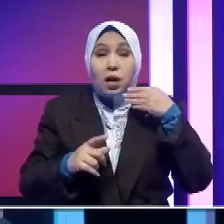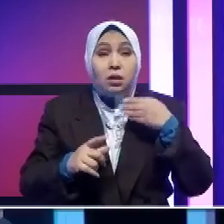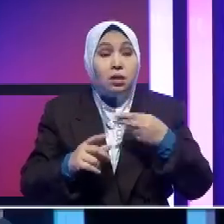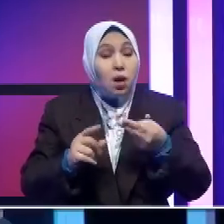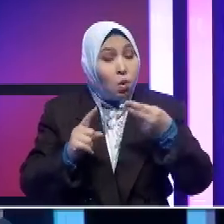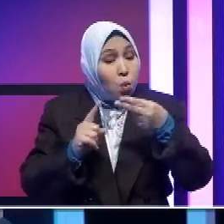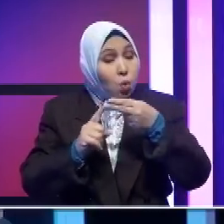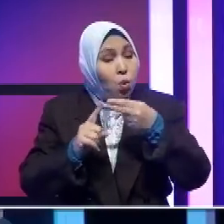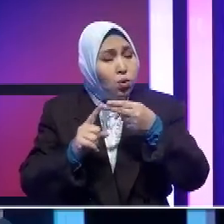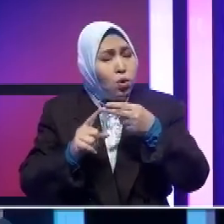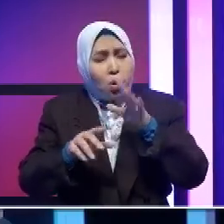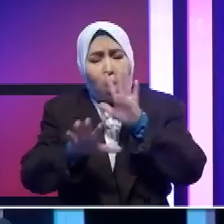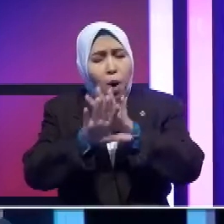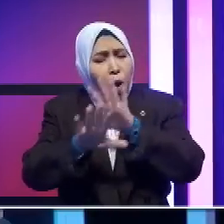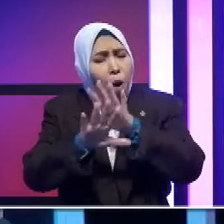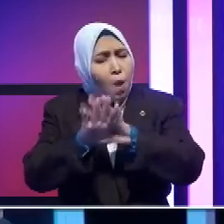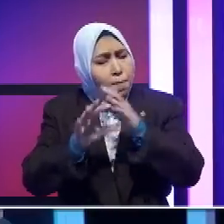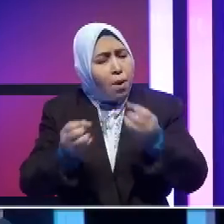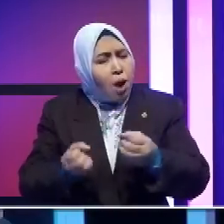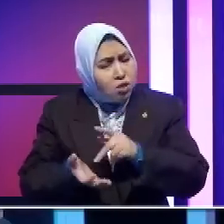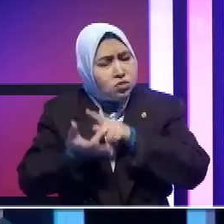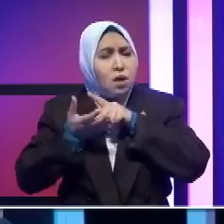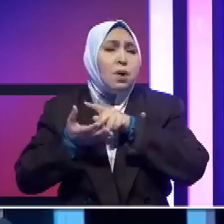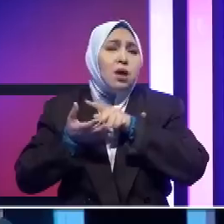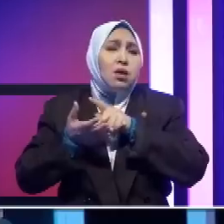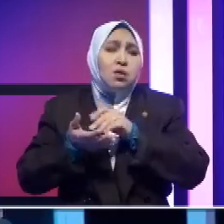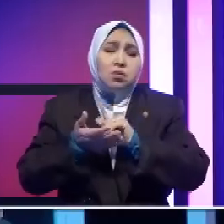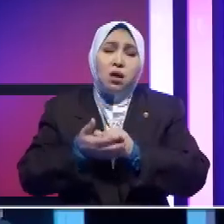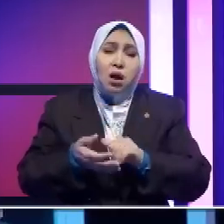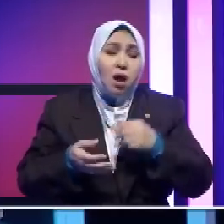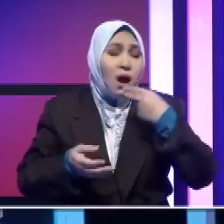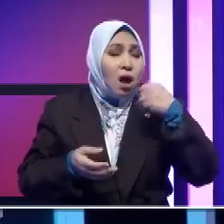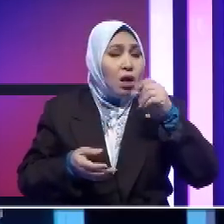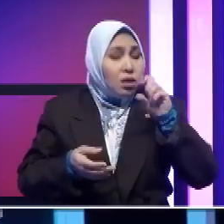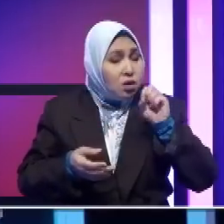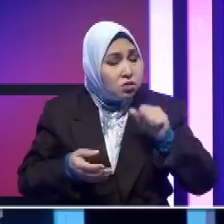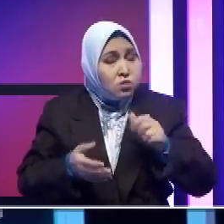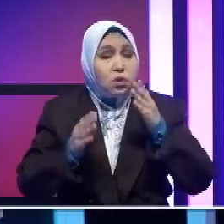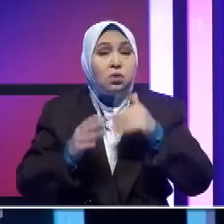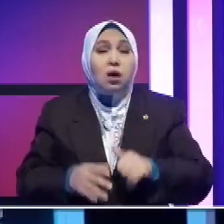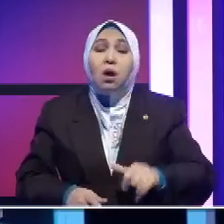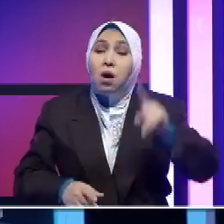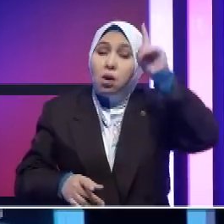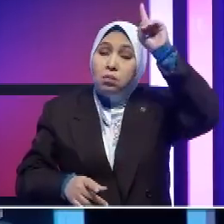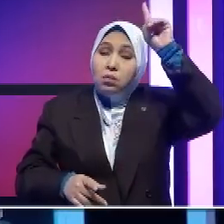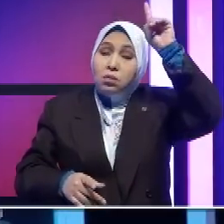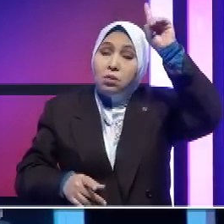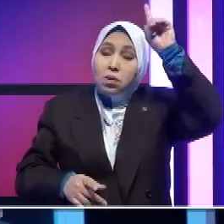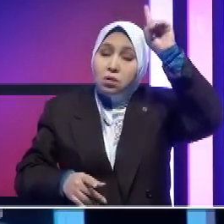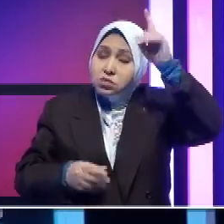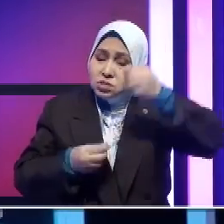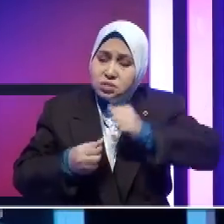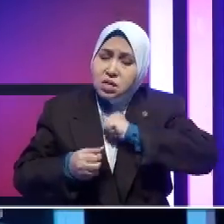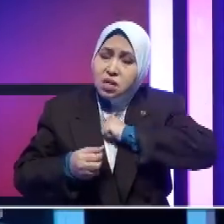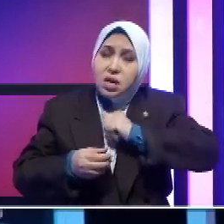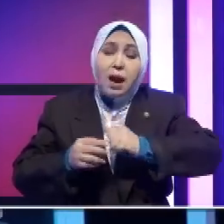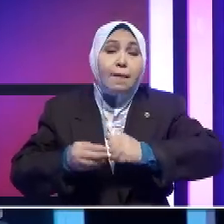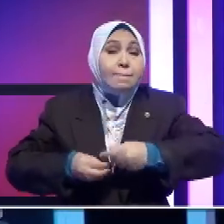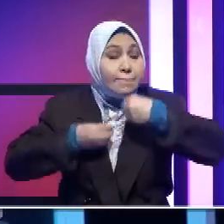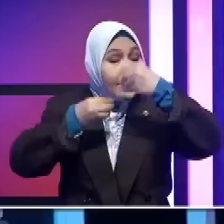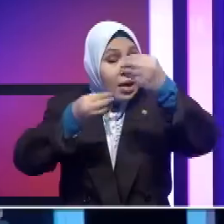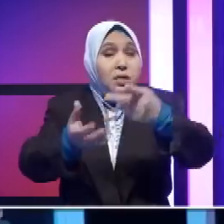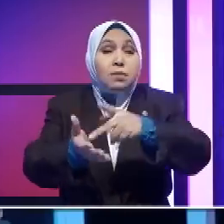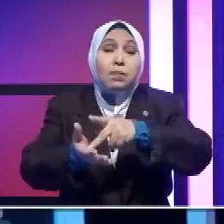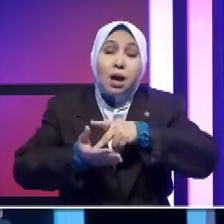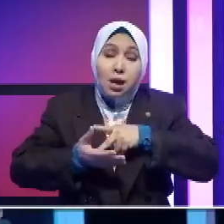digandakan sangat banyak, tak mampu. Bahkan dalam hadis Allah kata orang puasa ni Allah yang sendiri yang balas pahalanya. Nak gambarkan satu